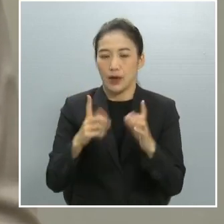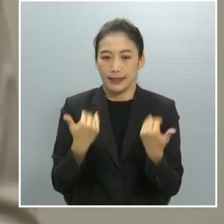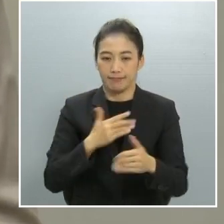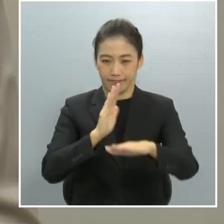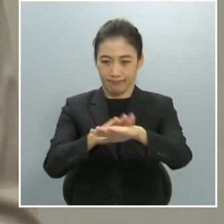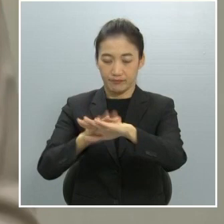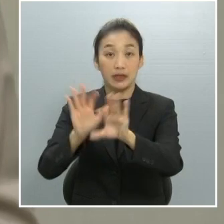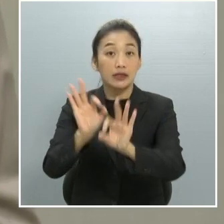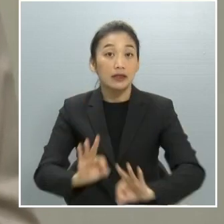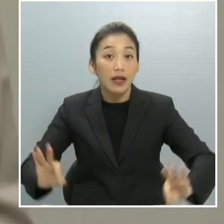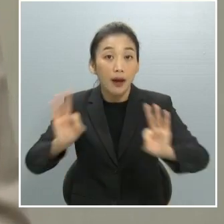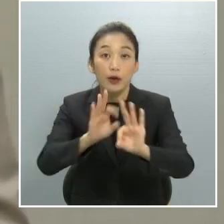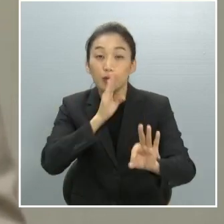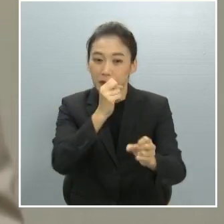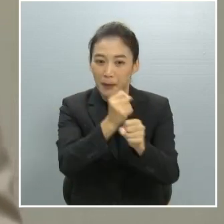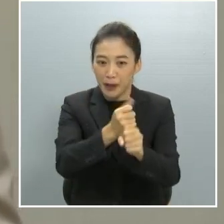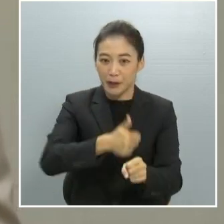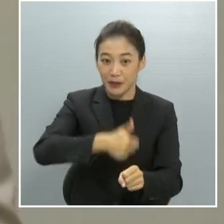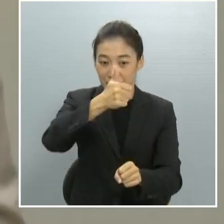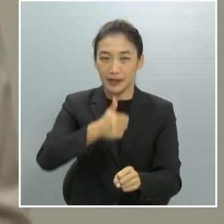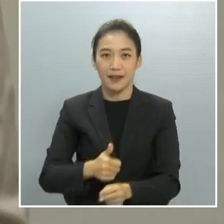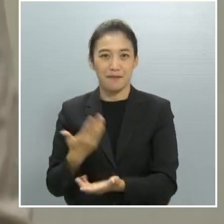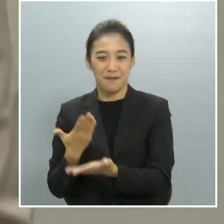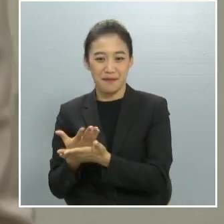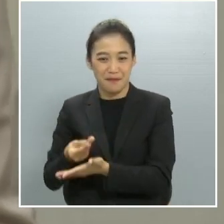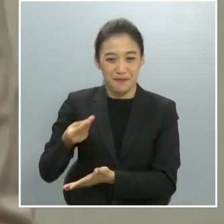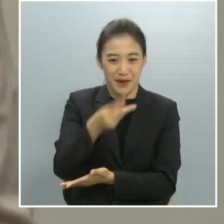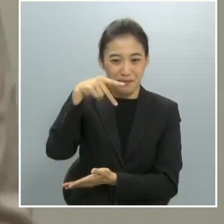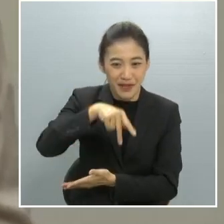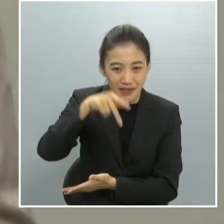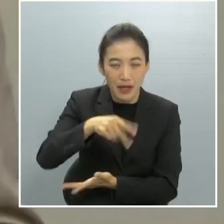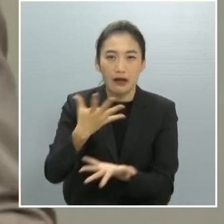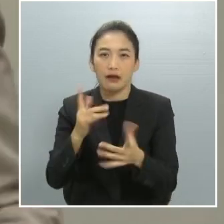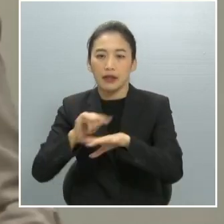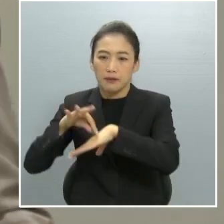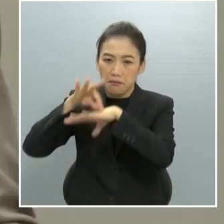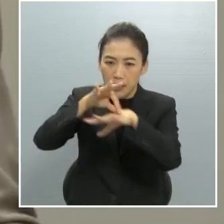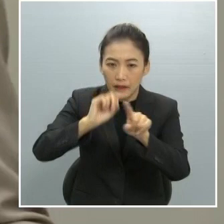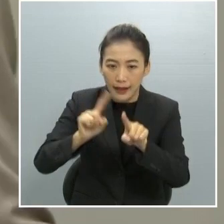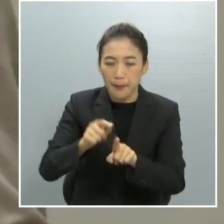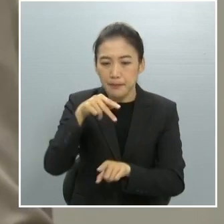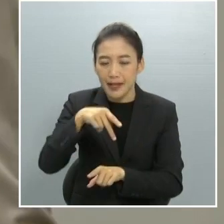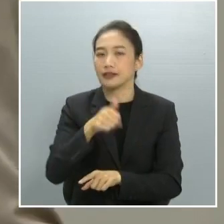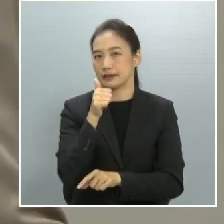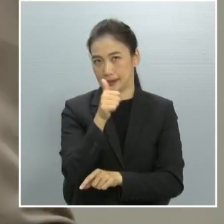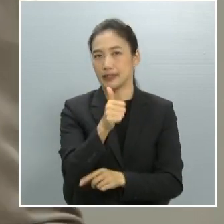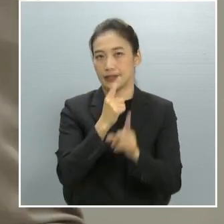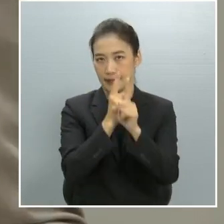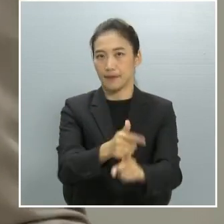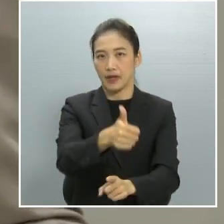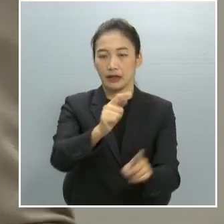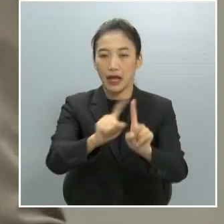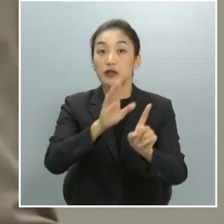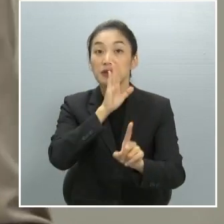ไม่ใช่มาจากการซื้อขายย้ายตำแหน่งเนี่ยฮะคุณผู้ชมส่วนเรื่องนโยบายรถไฟฟ้า20บาทตลอดส